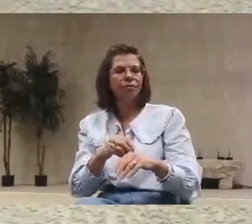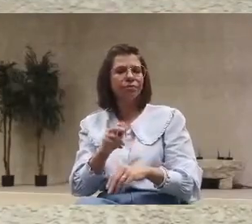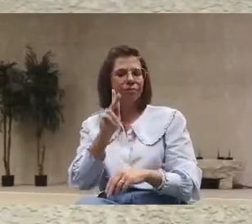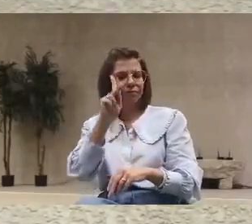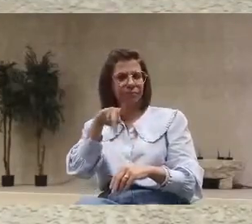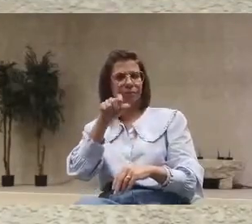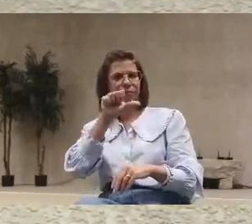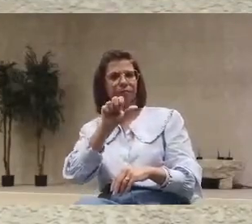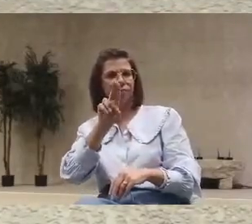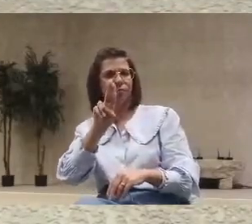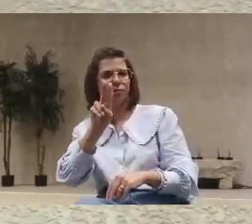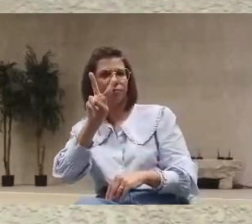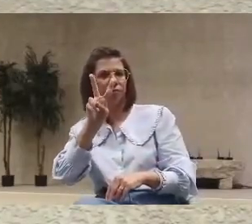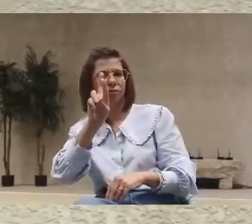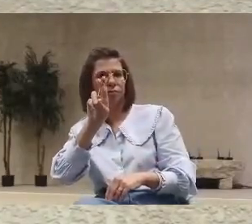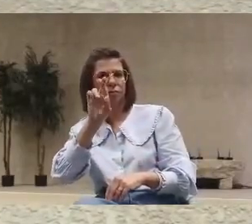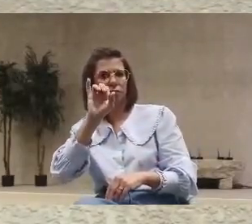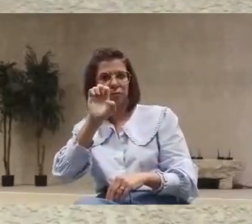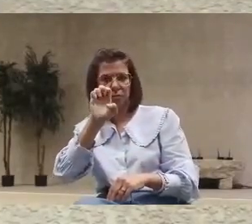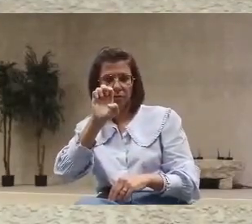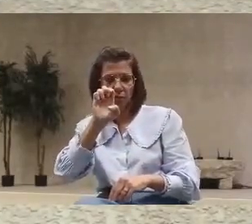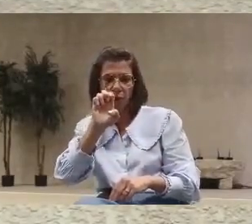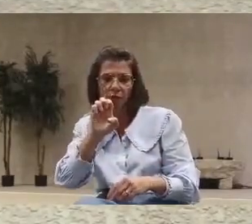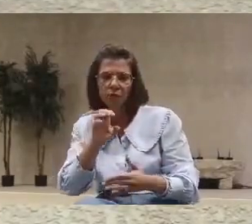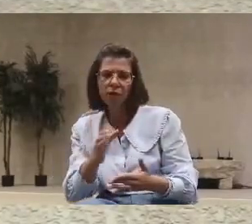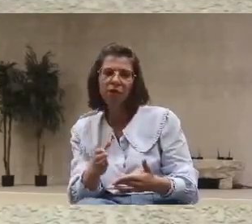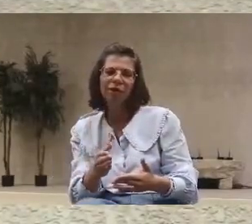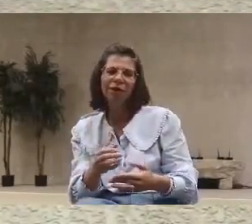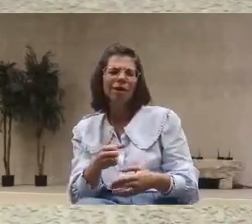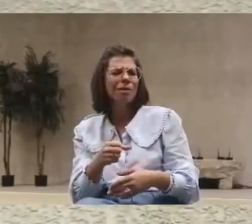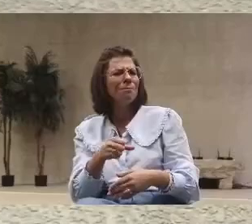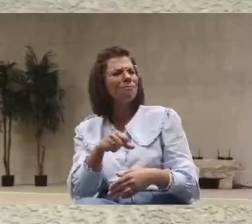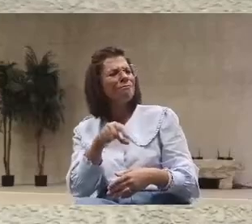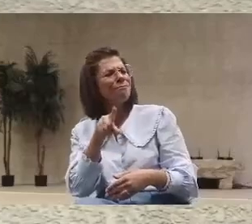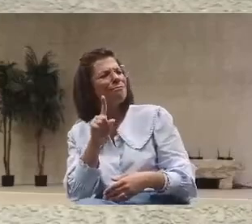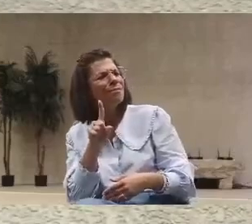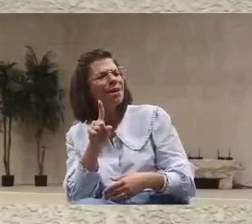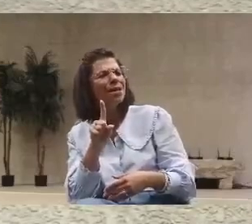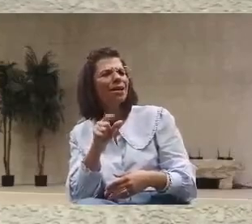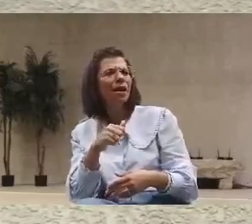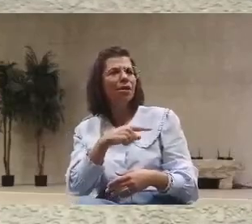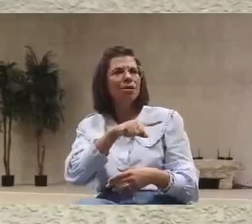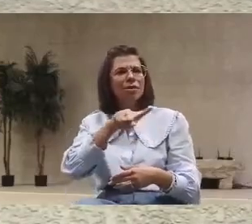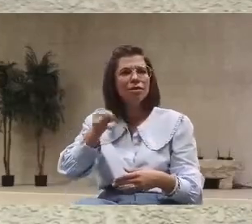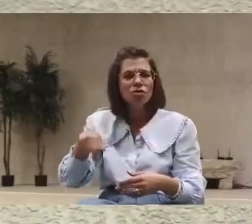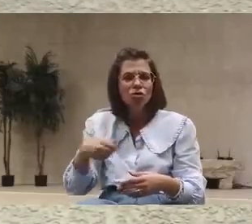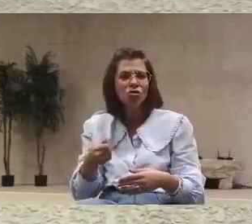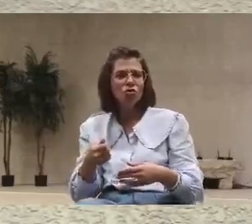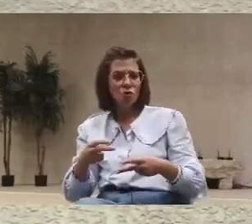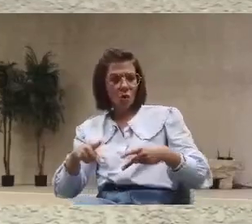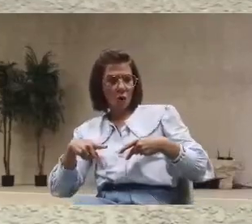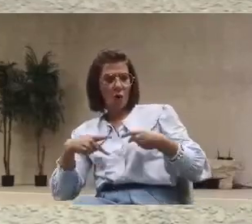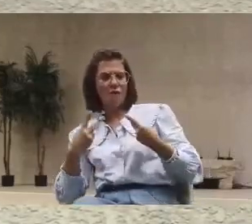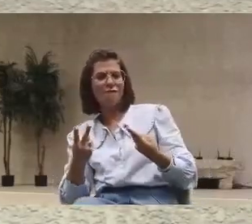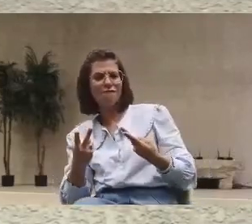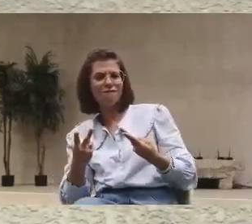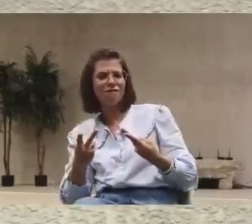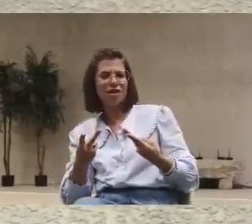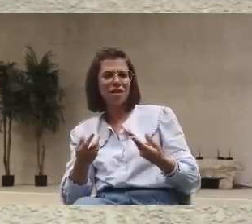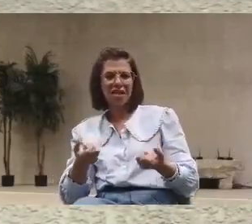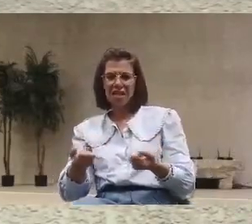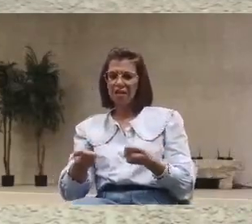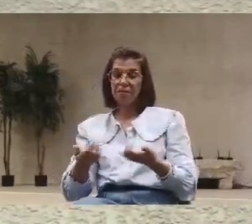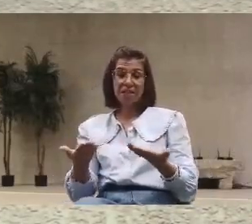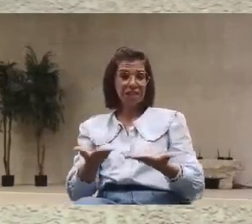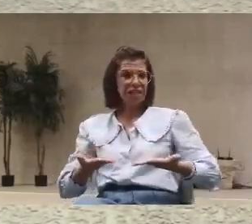peu importe mais ce n pas la richesse le matériel qui nous motive et qui nous conduit c'est le Seigneur